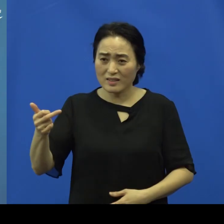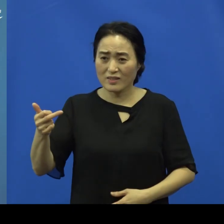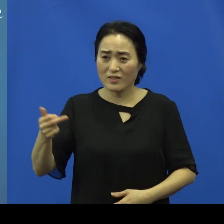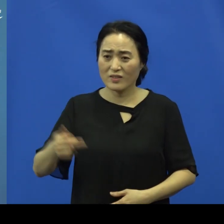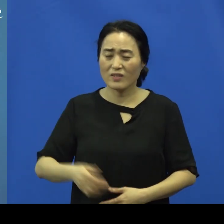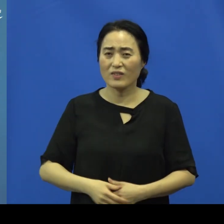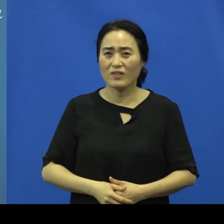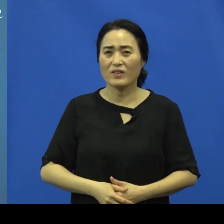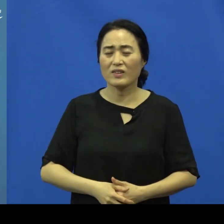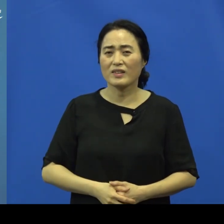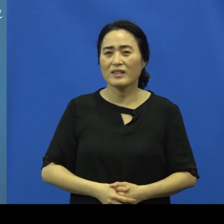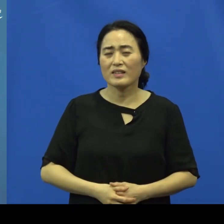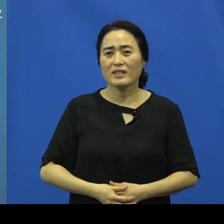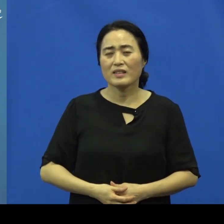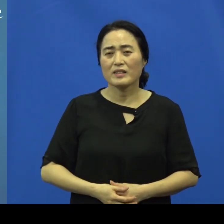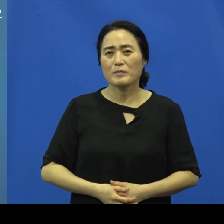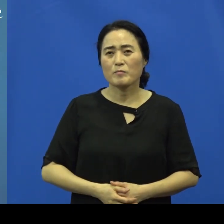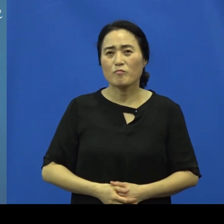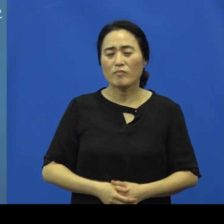단어는 없어요.